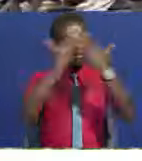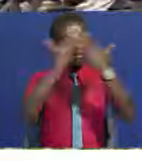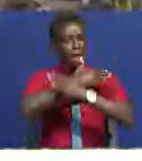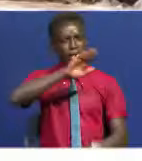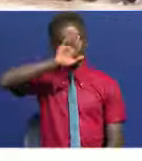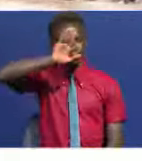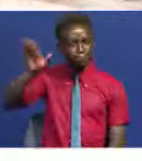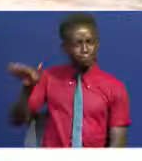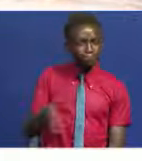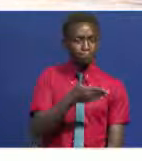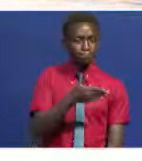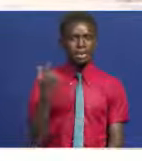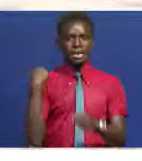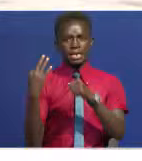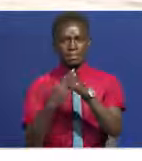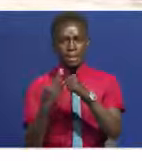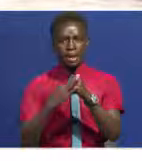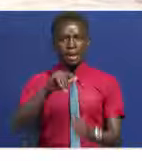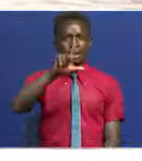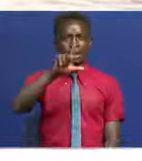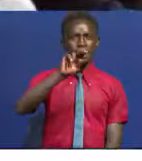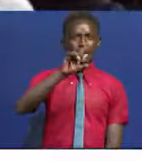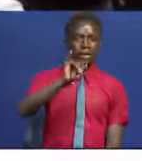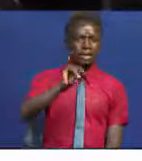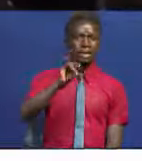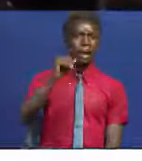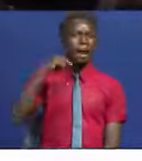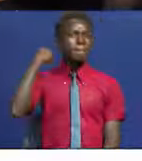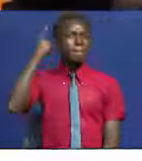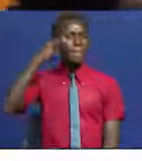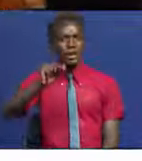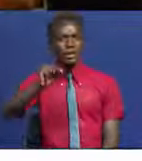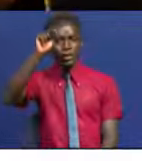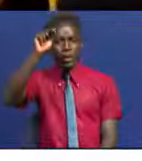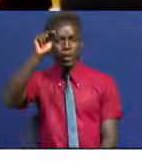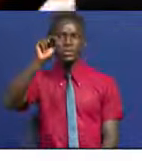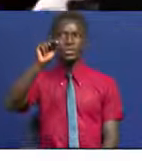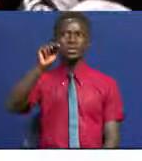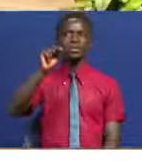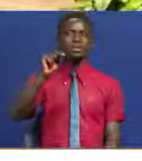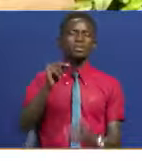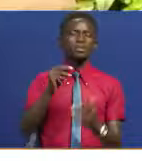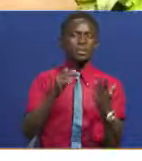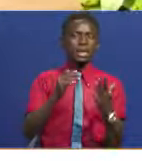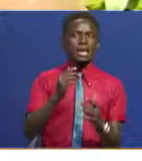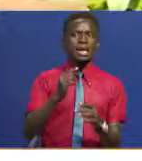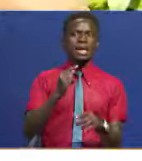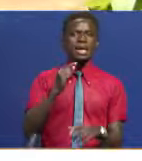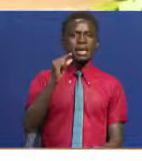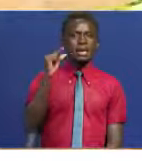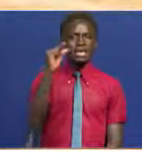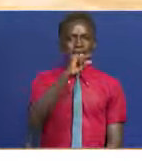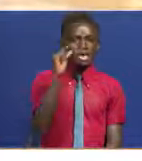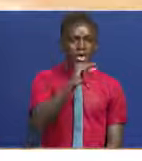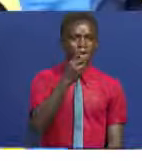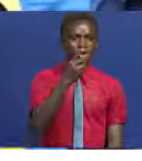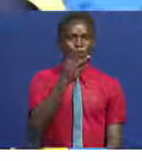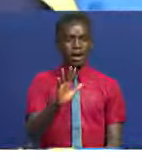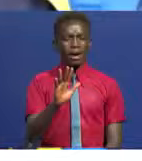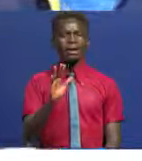Lindi, Mathare 4A na Mathare North, Babadogo, Idurai na Zimmerman ndio maeneo yaliyoathiriwa zaidi